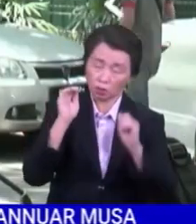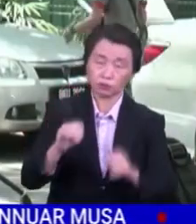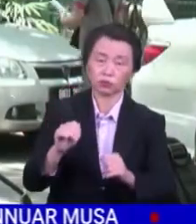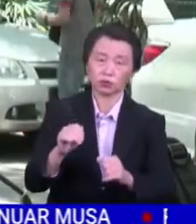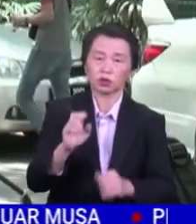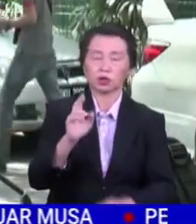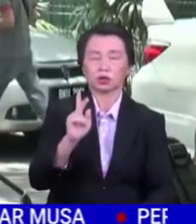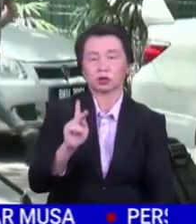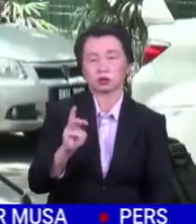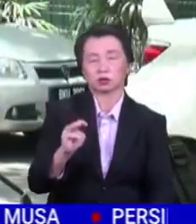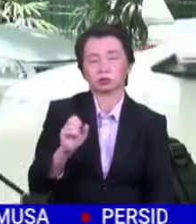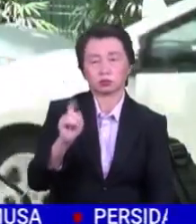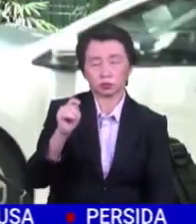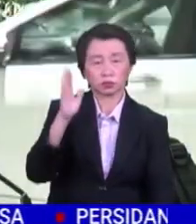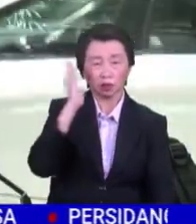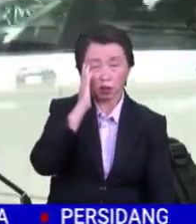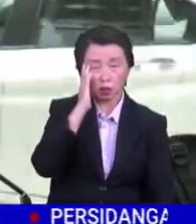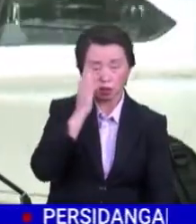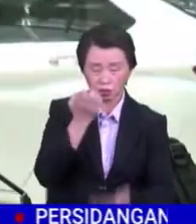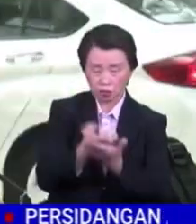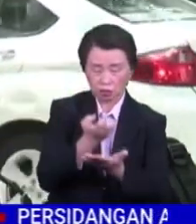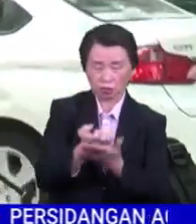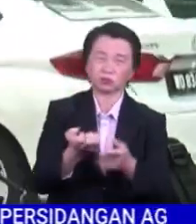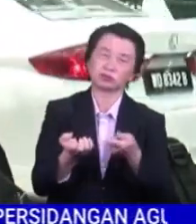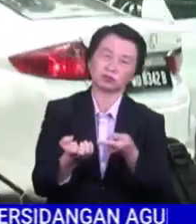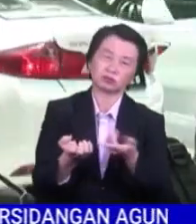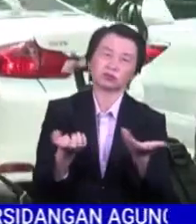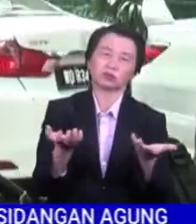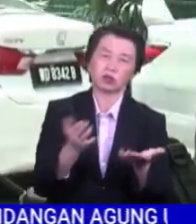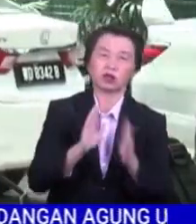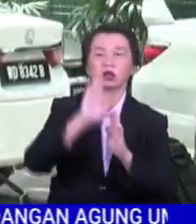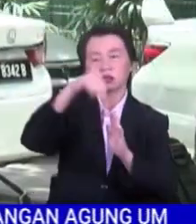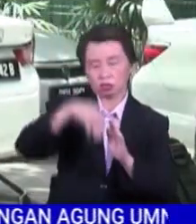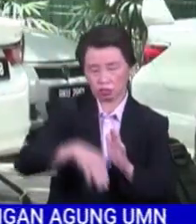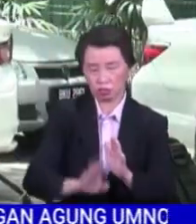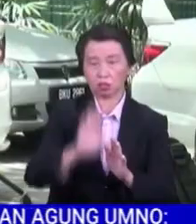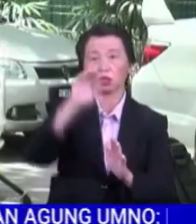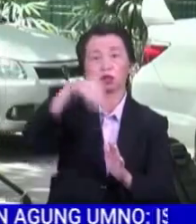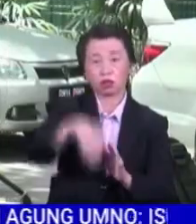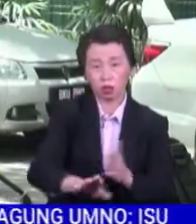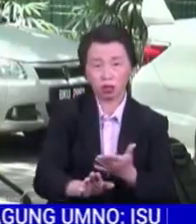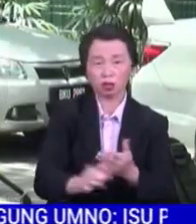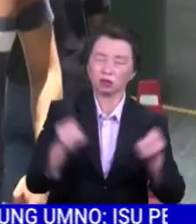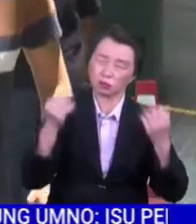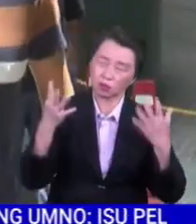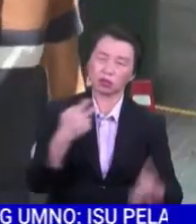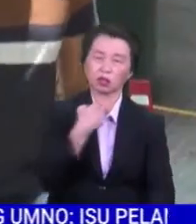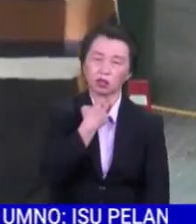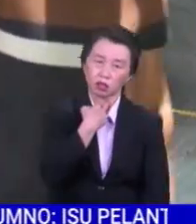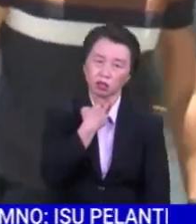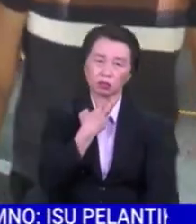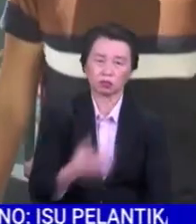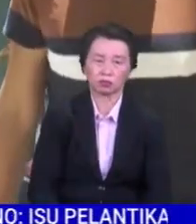pun PKP dah 2 tahun. Ekonomi pun turun naik, banyak yang terjejas lah.